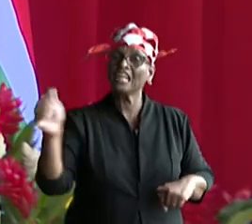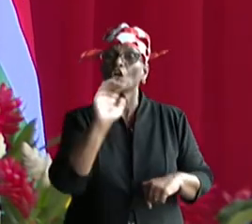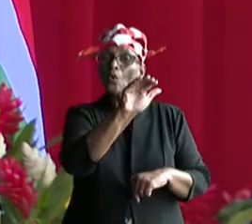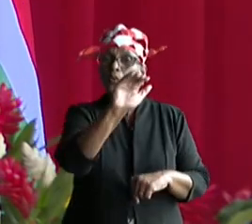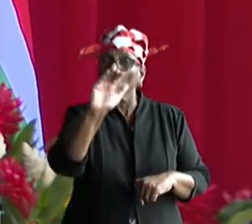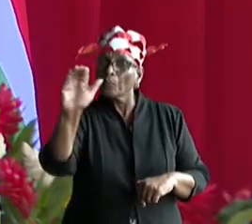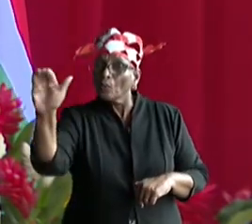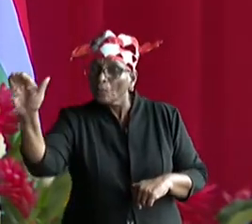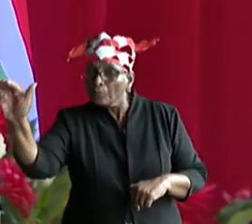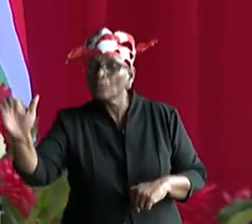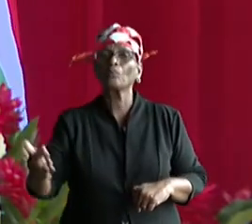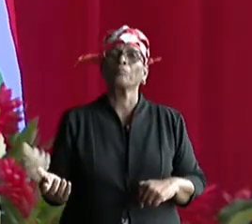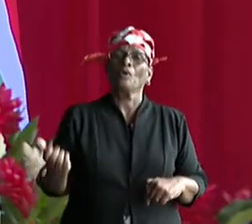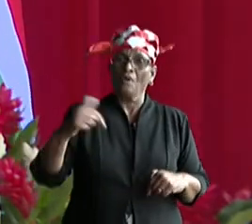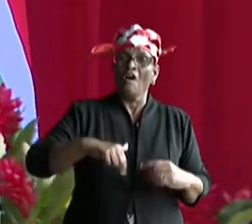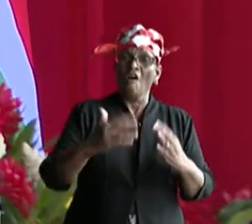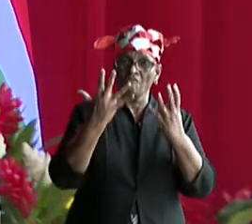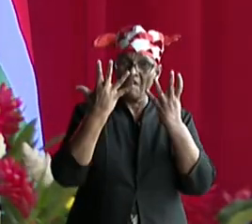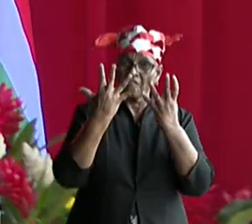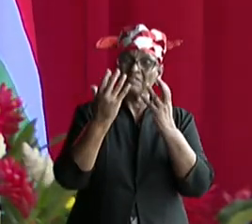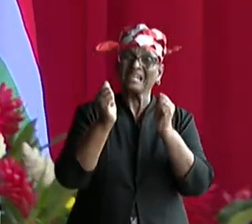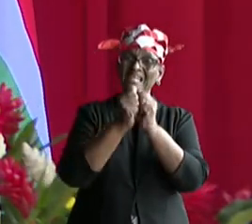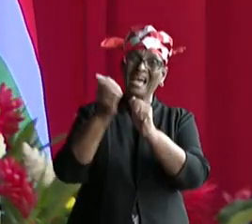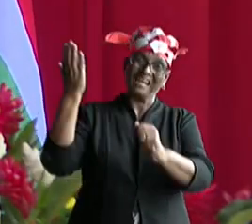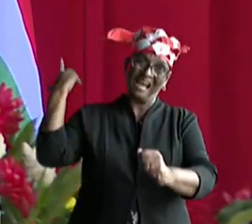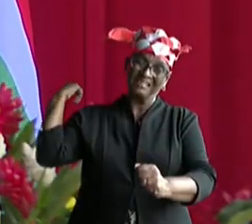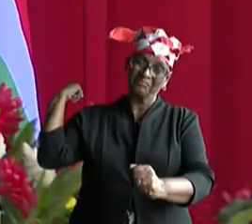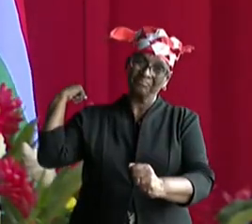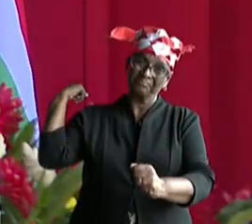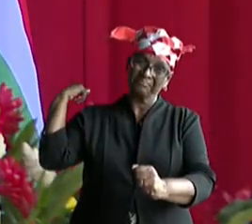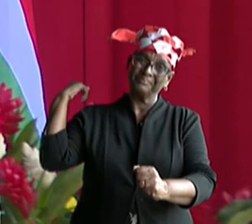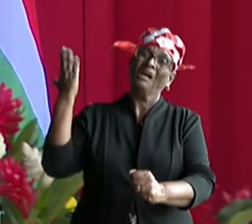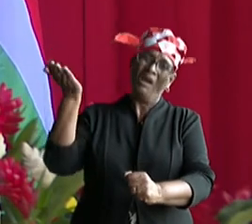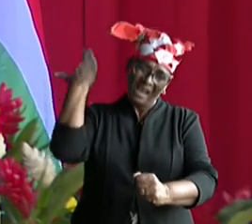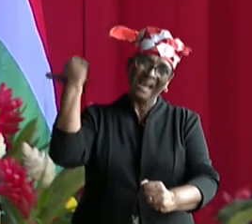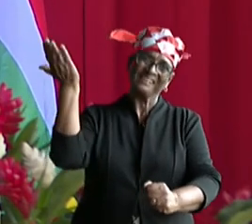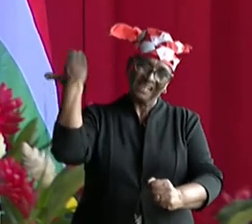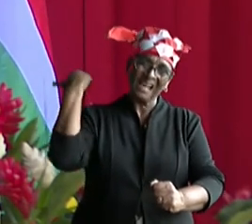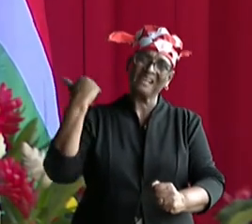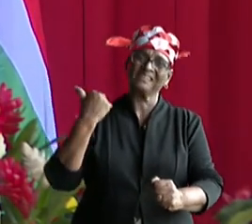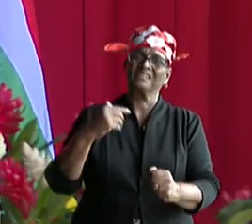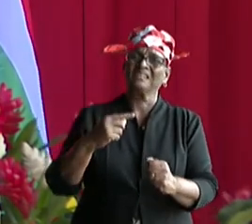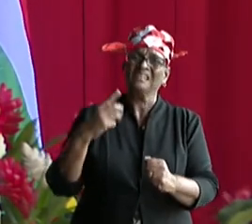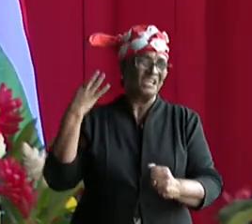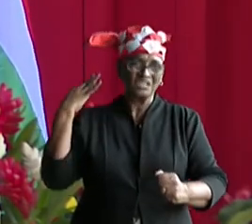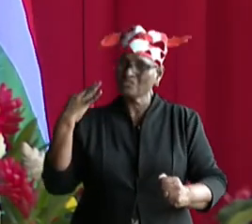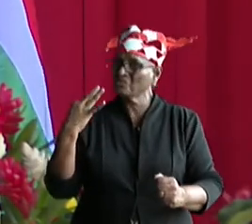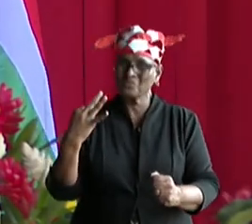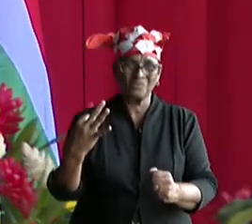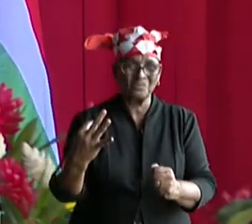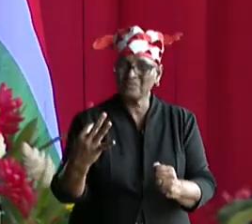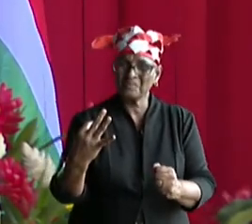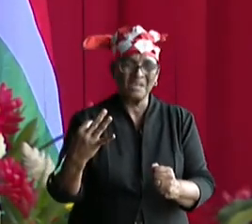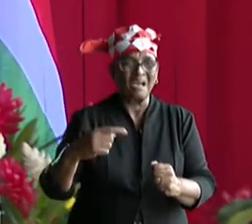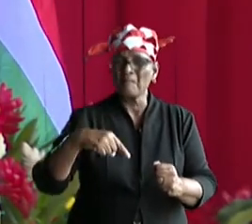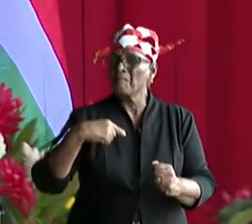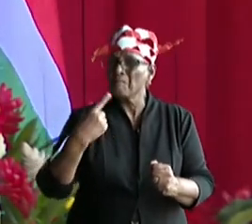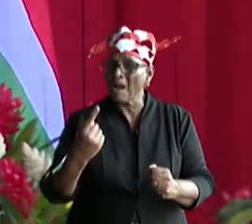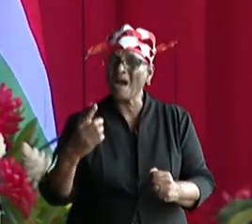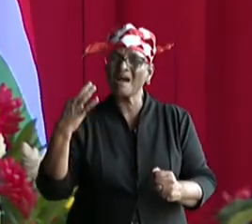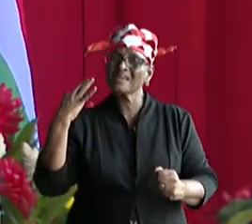die 45 jaar die achter ons zijn, laten wij die achter ons laten. Wel meenemend al